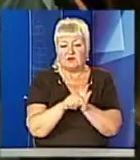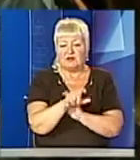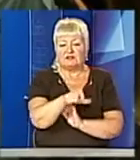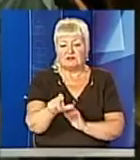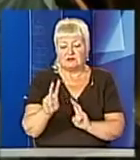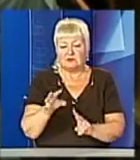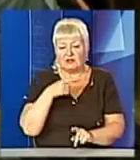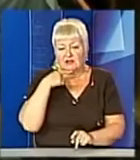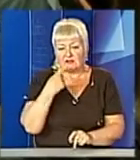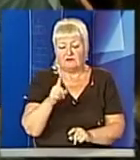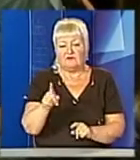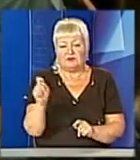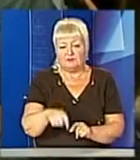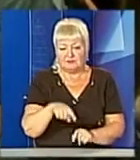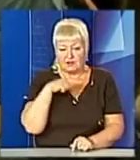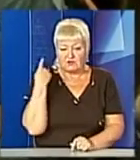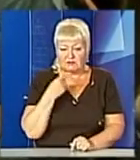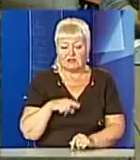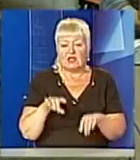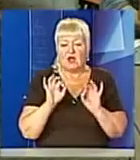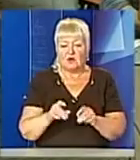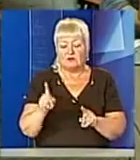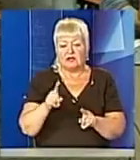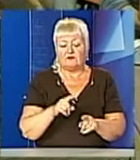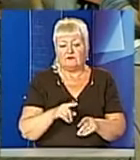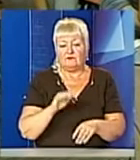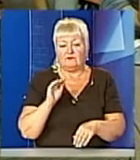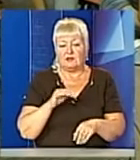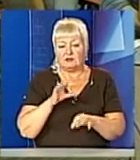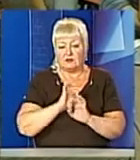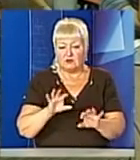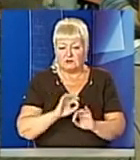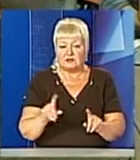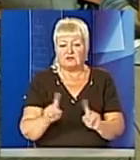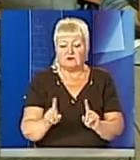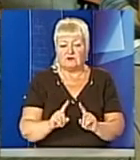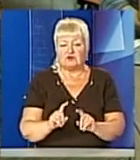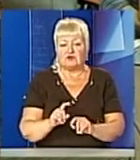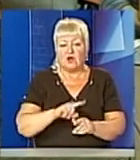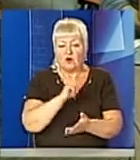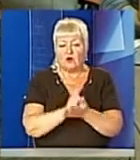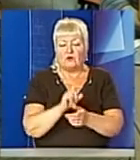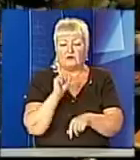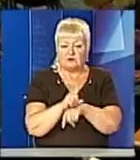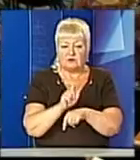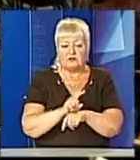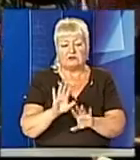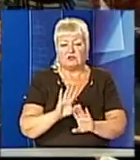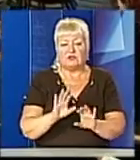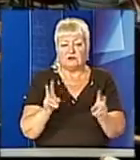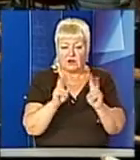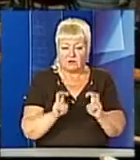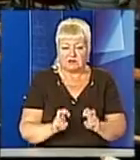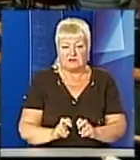які заявляли, що вони з Росії. Однак він констатував, обов'язок місії не проводити розслідування, а звітувати про